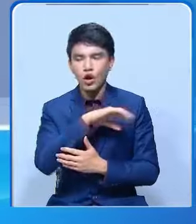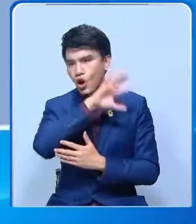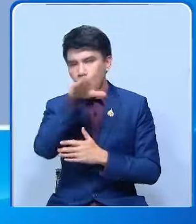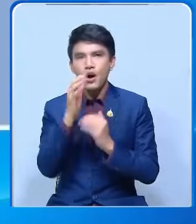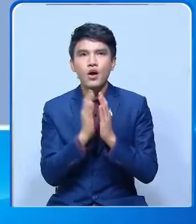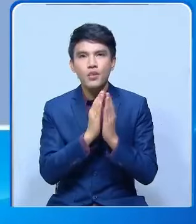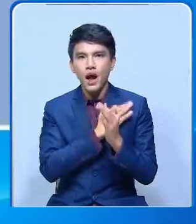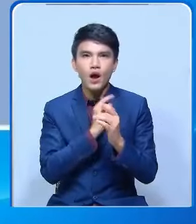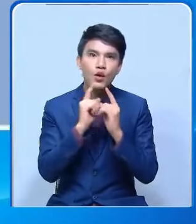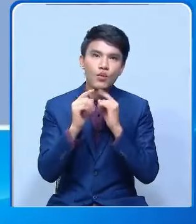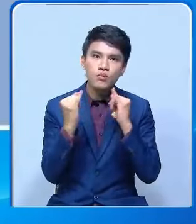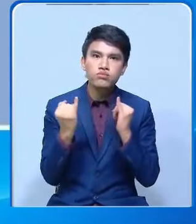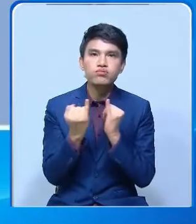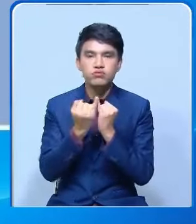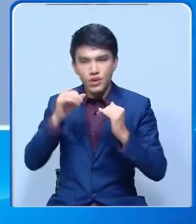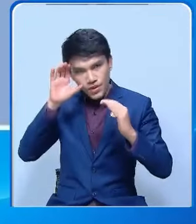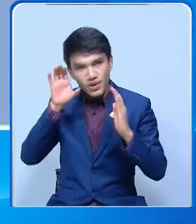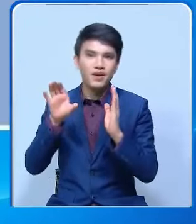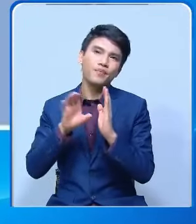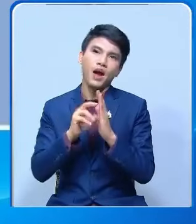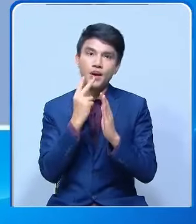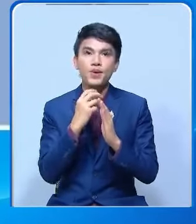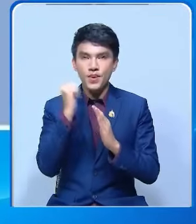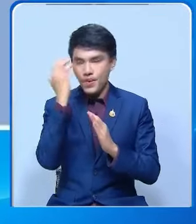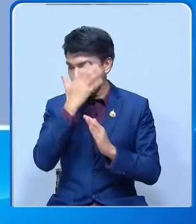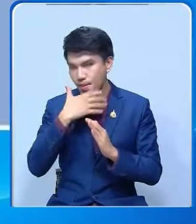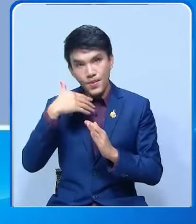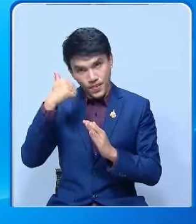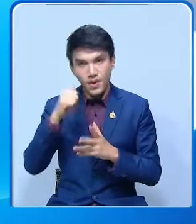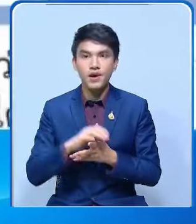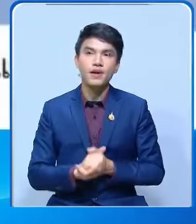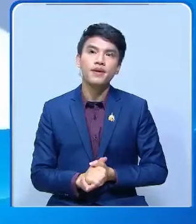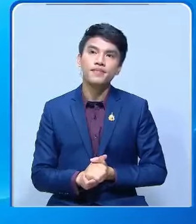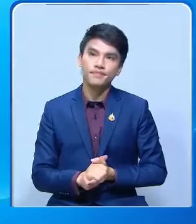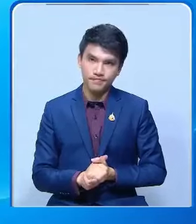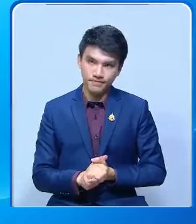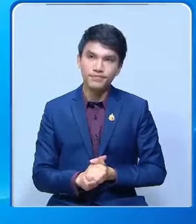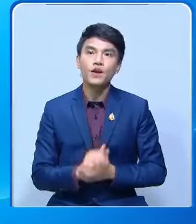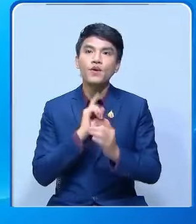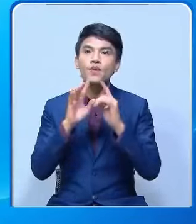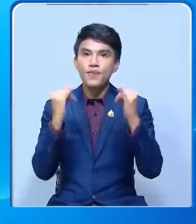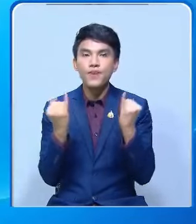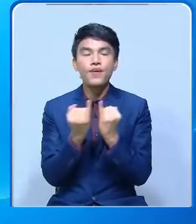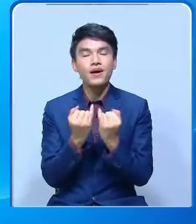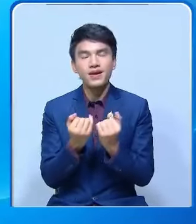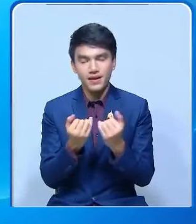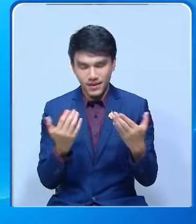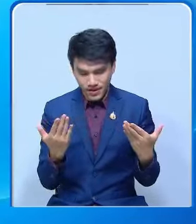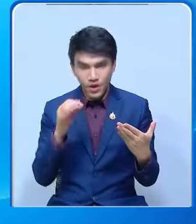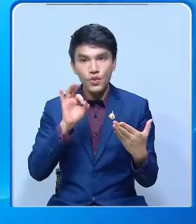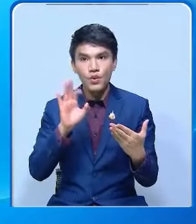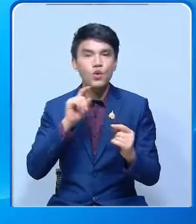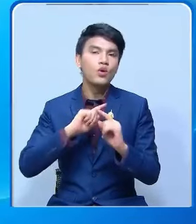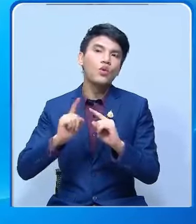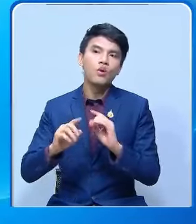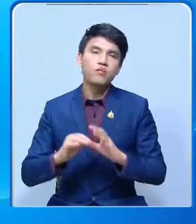ตีสนิทใช้โปรไฟล์แบบหน้าตาดีหน้าตาสวยอ่ะพี่เกณฑ์คุณผู้ชมทีนี้พอเข้ามาตีสนิทแล้วยังไงต่อในเพจเขาบอกว่